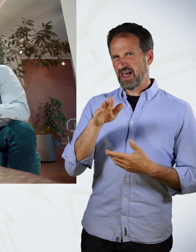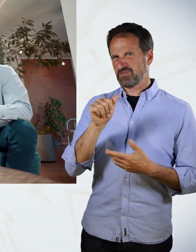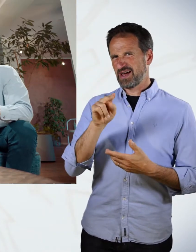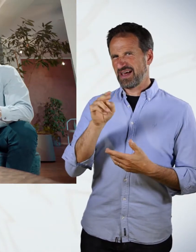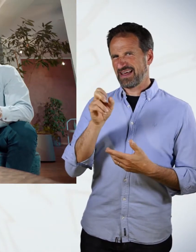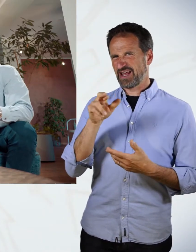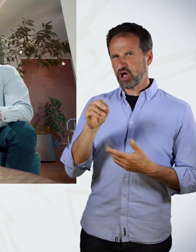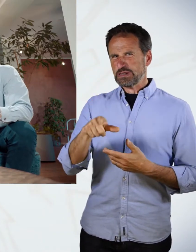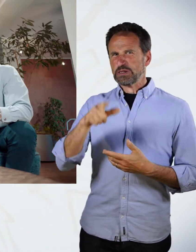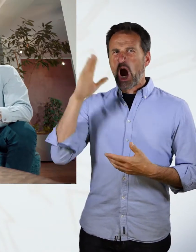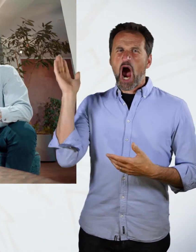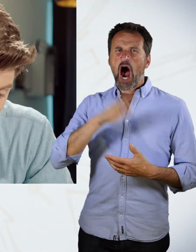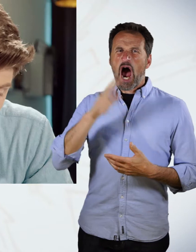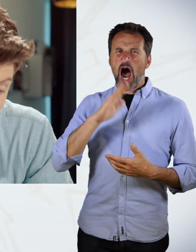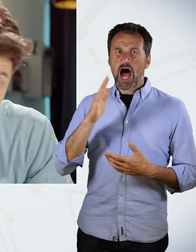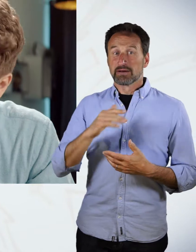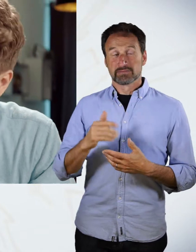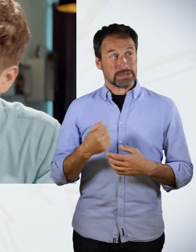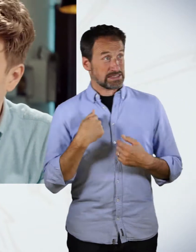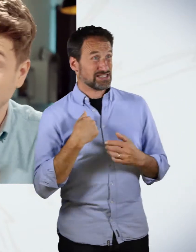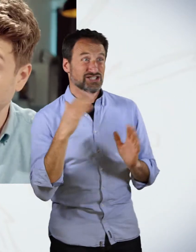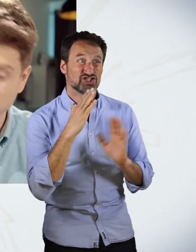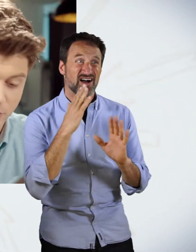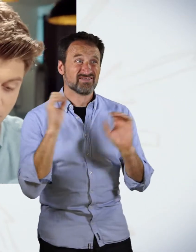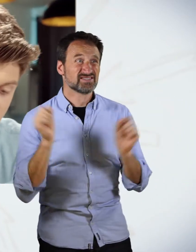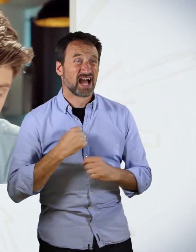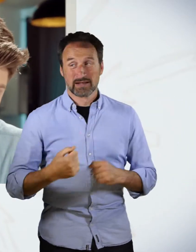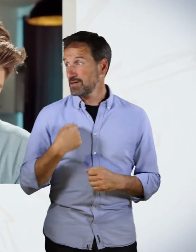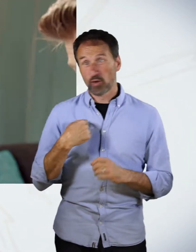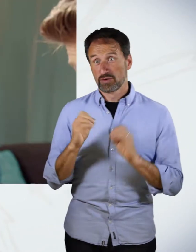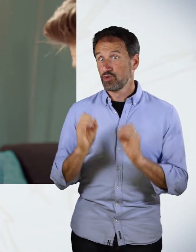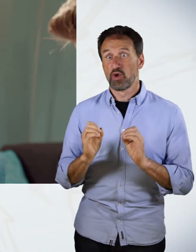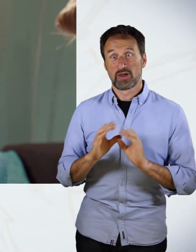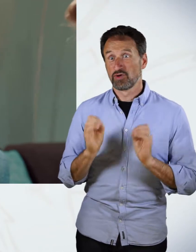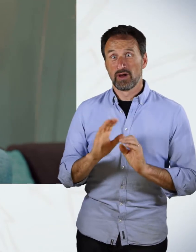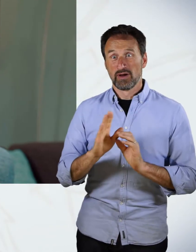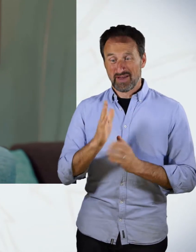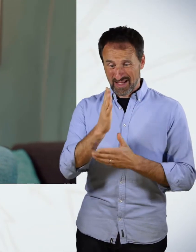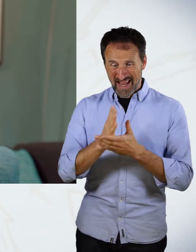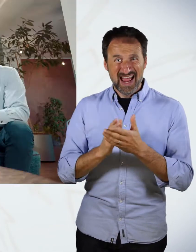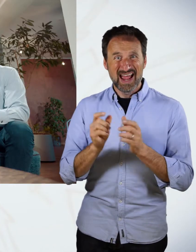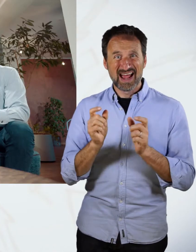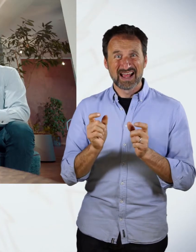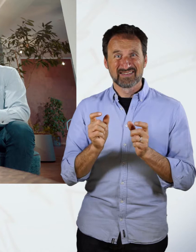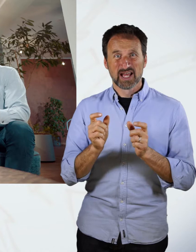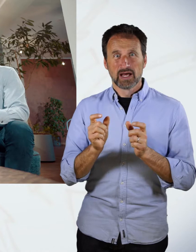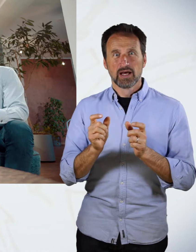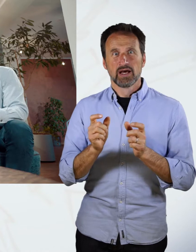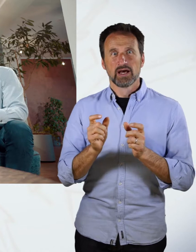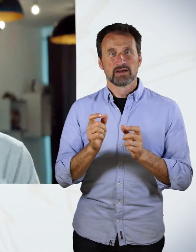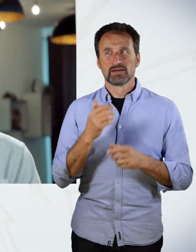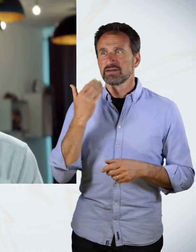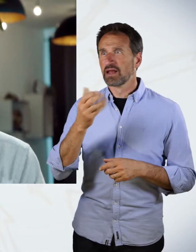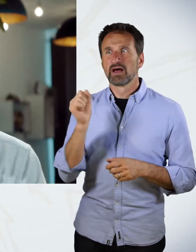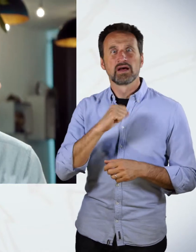die sind arschscharf. Ich kann ja gar nicht mit Schärfe, ne, ich, Kevin? Null. Ich kann absolut nicht mit Schärfe. Okay. Eine Hälfte. Ich dachte, die Hälfte. Ey, wir werden danach nicht mehr